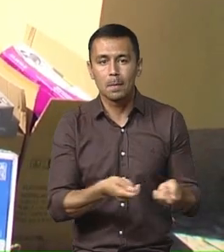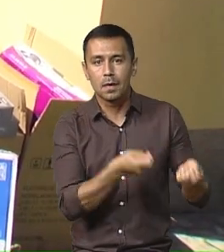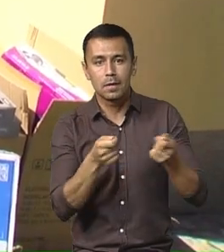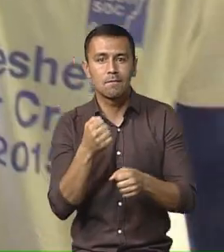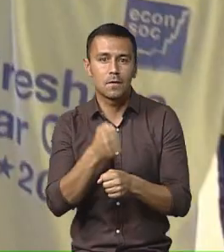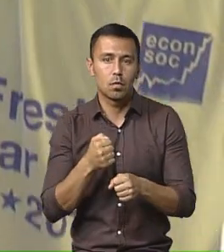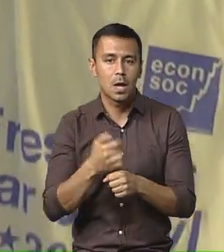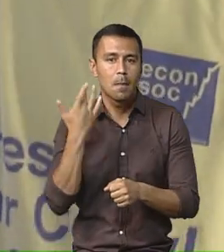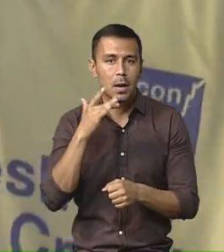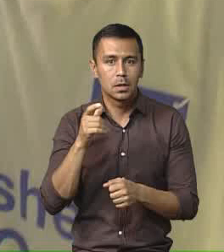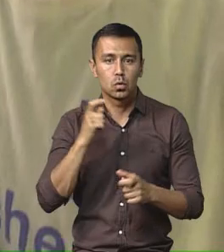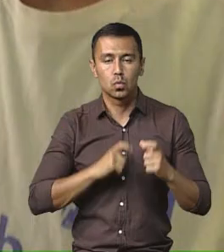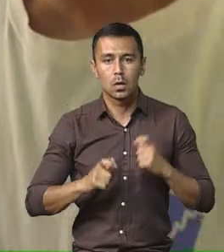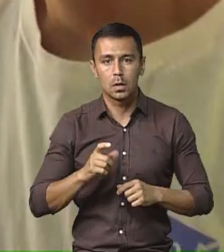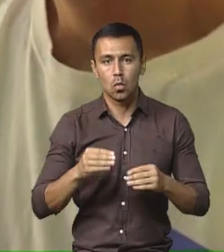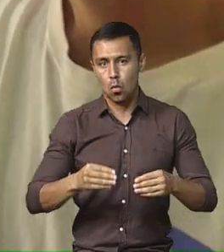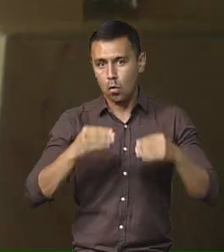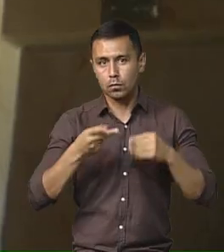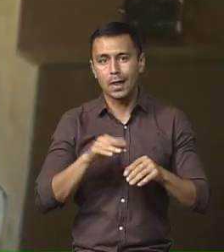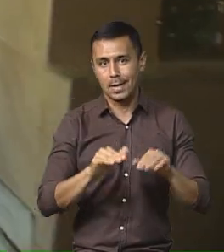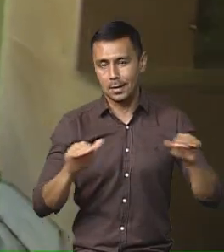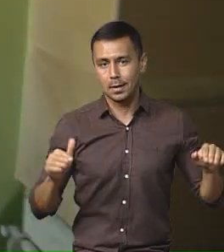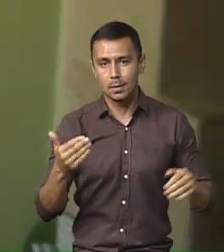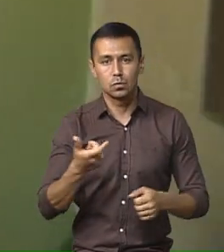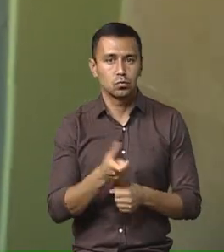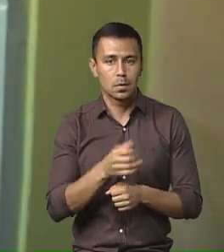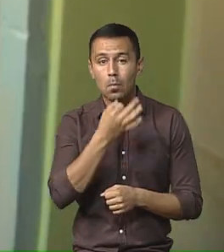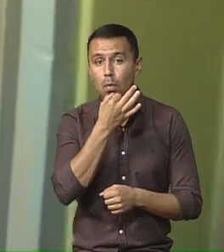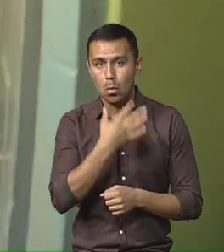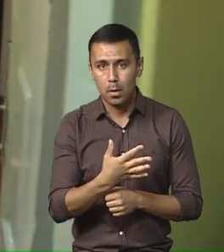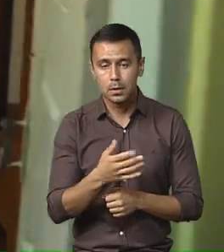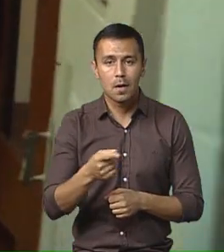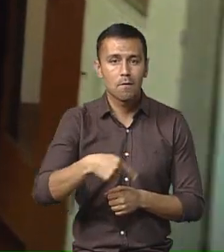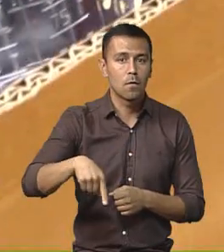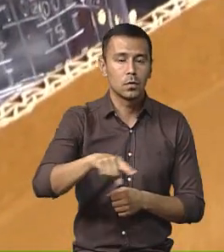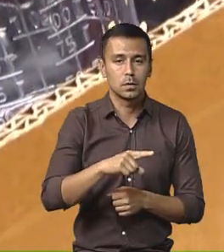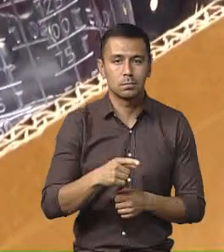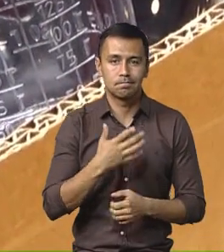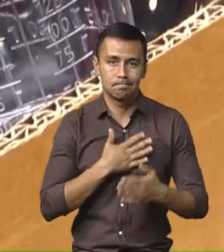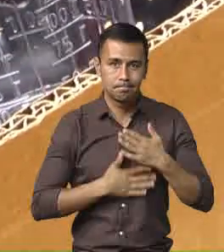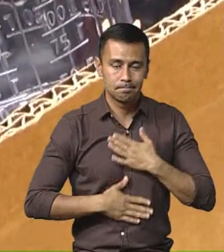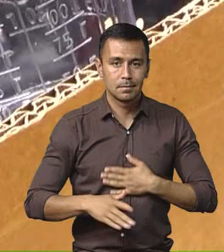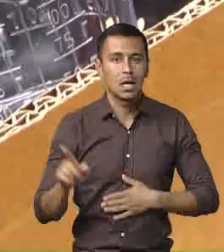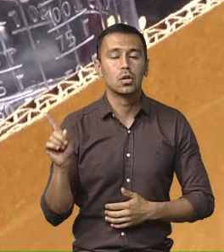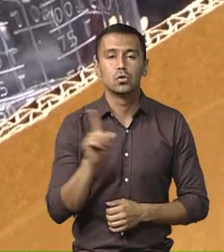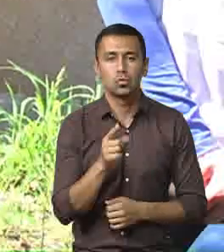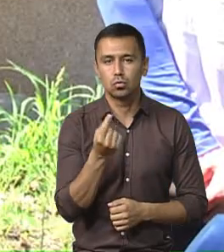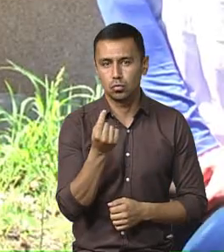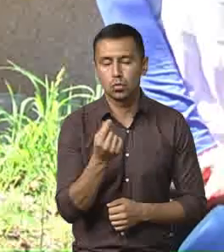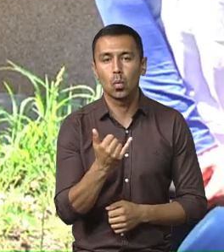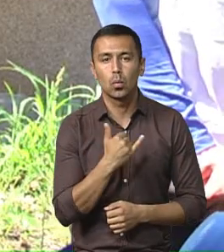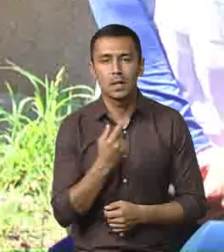виготовлені американською студенткою ковдрочки для дітей. Їм дуже подобається, і вони довольні, і що чуть-чуть в